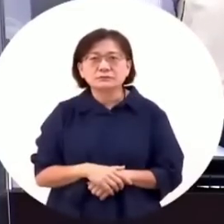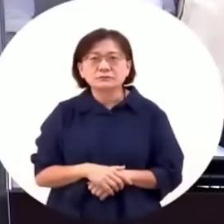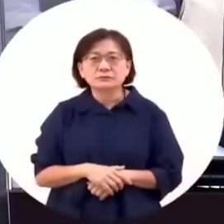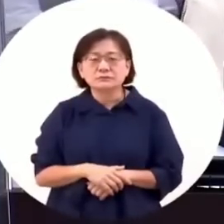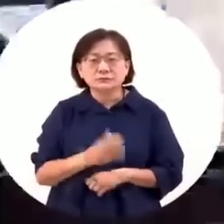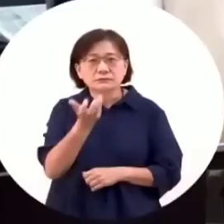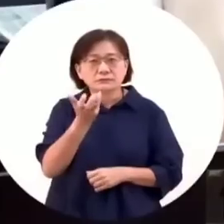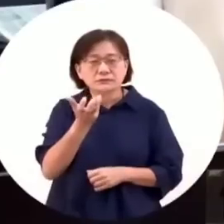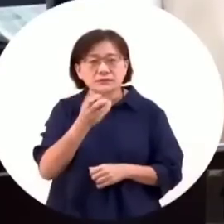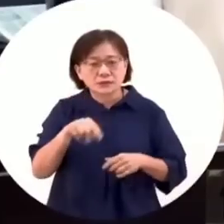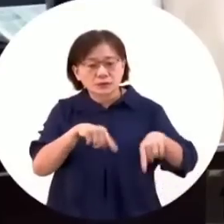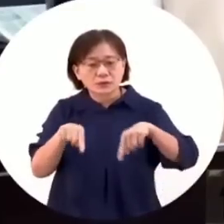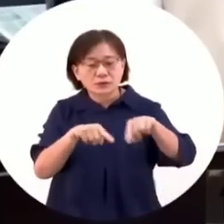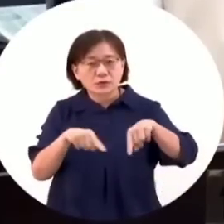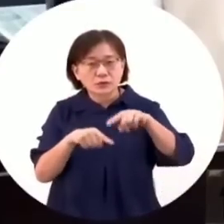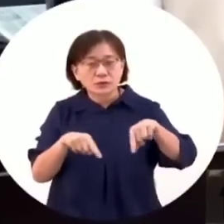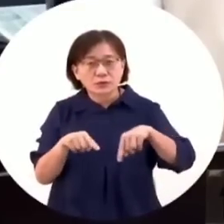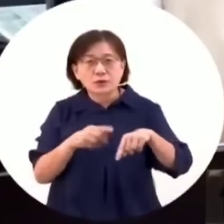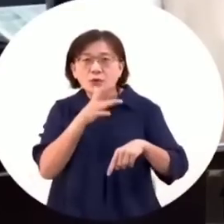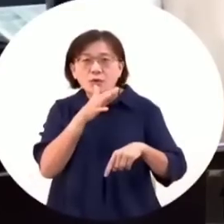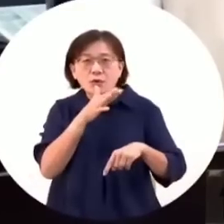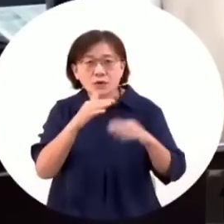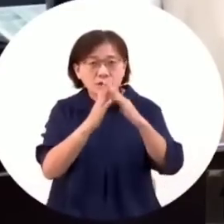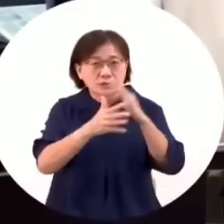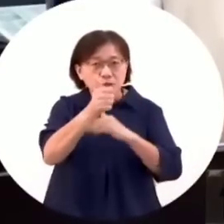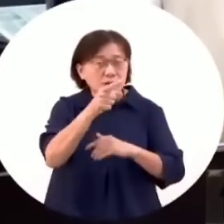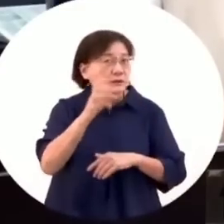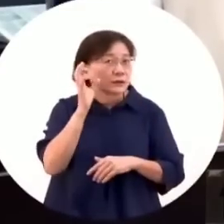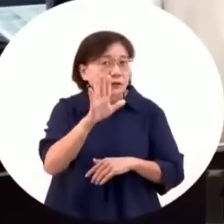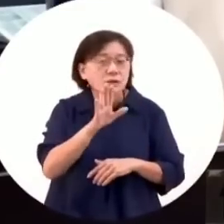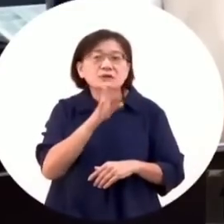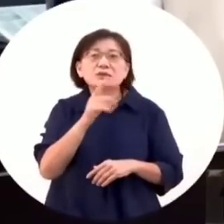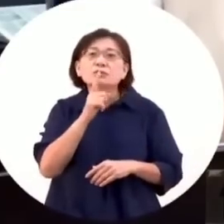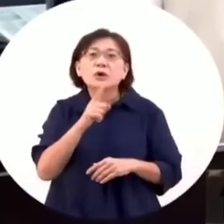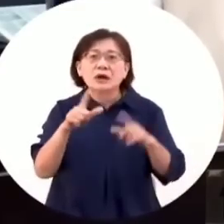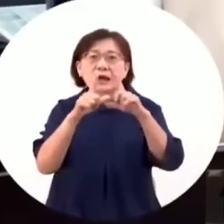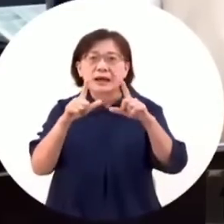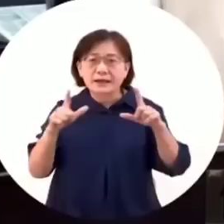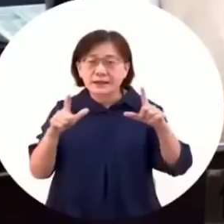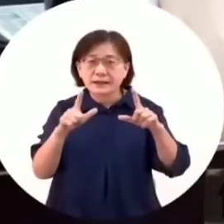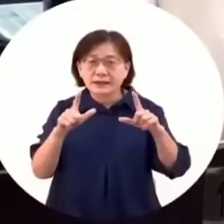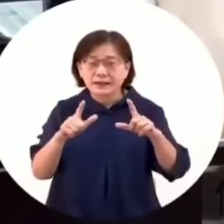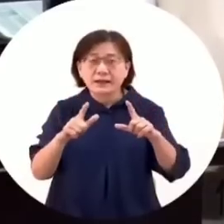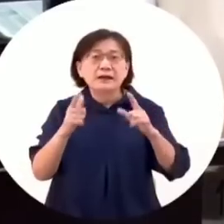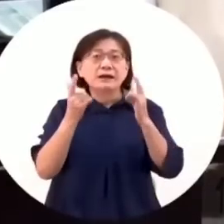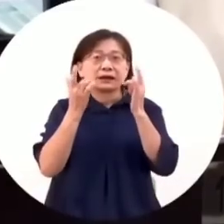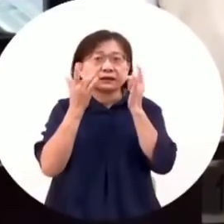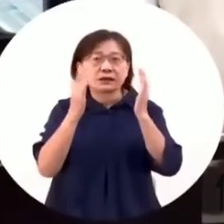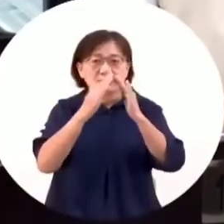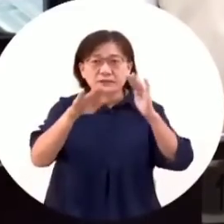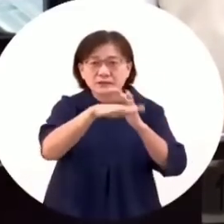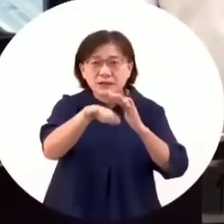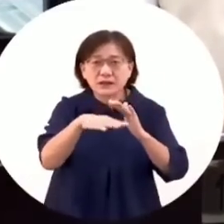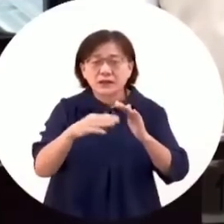你有听无？就是讲大菜市无要搁落钱了啊，但是这是录音的部分哦。 首先